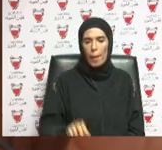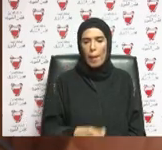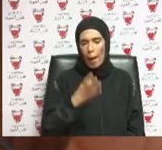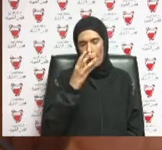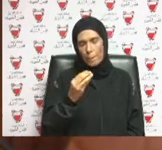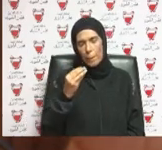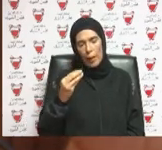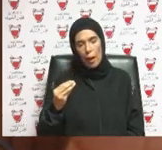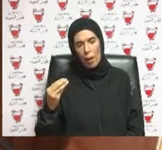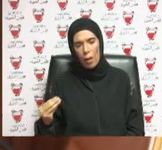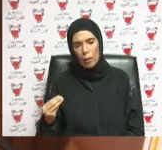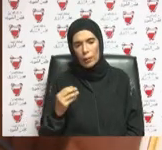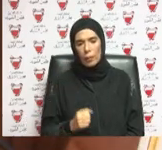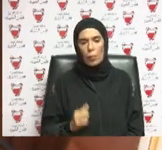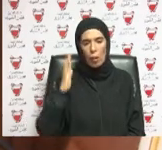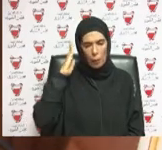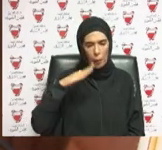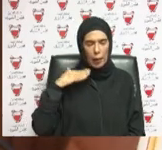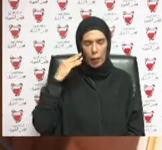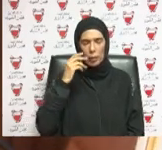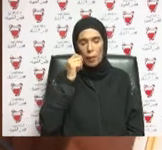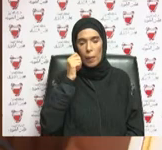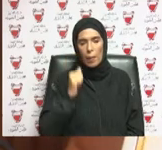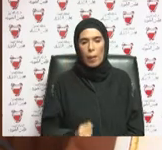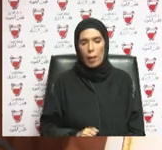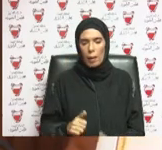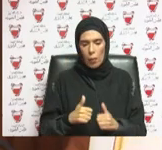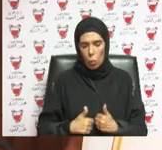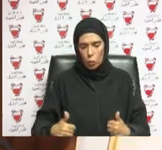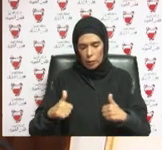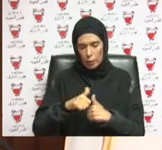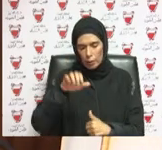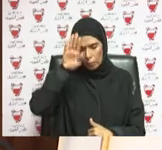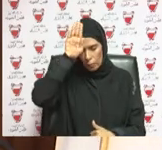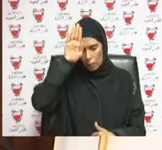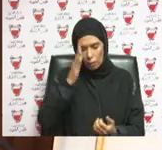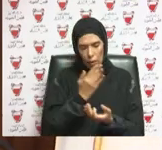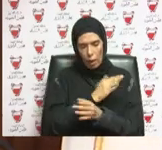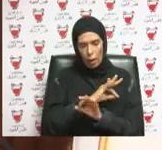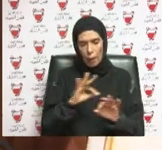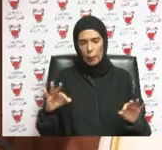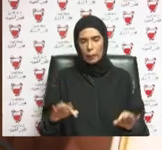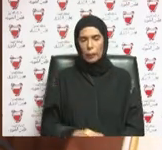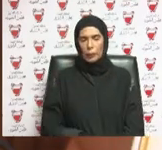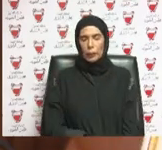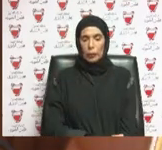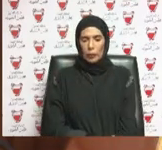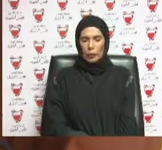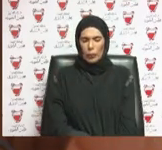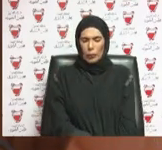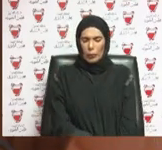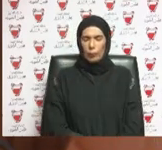وأبنائهم وبناتهم والأسرة الكريمة آل خليفة الكرام جميعا.